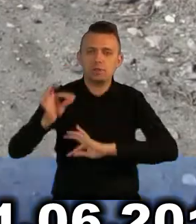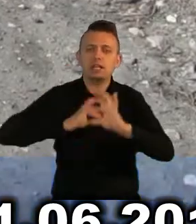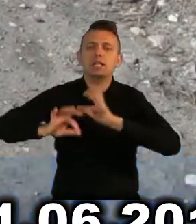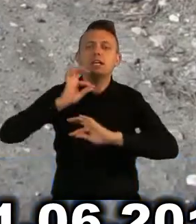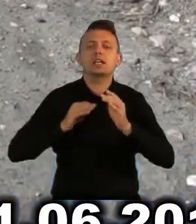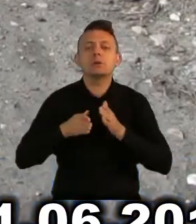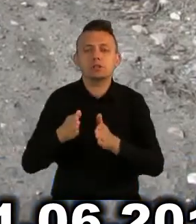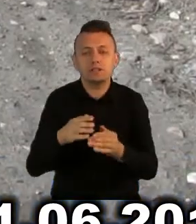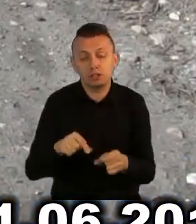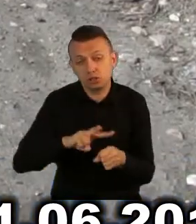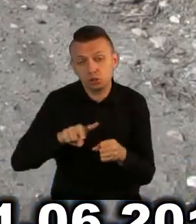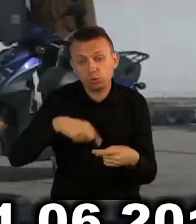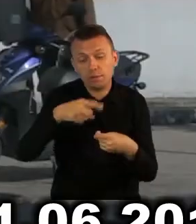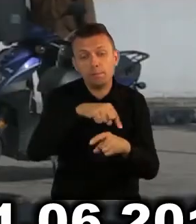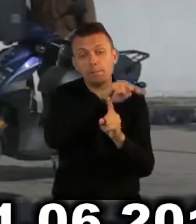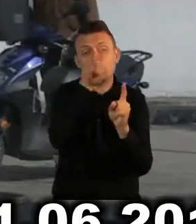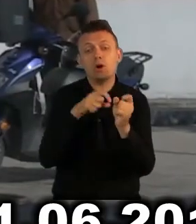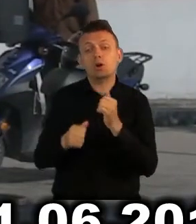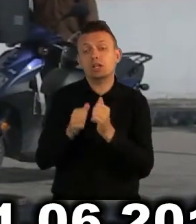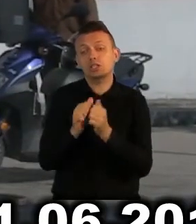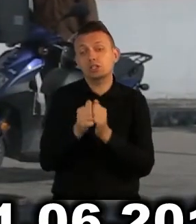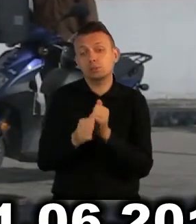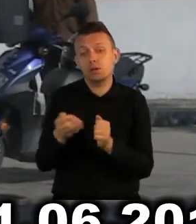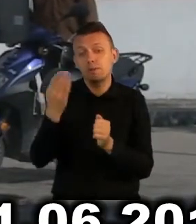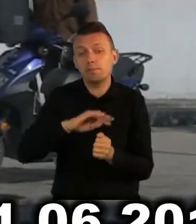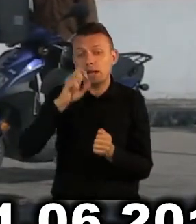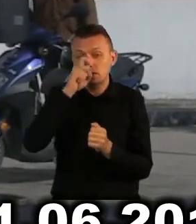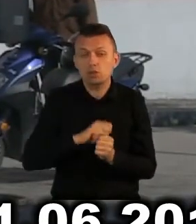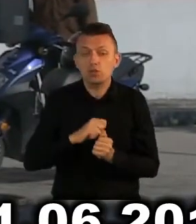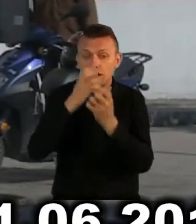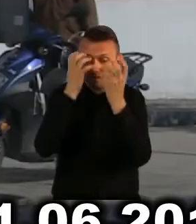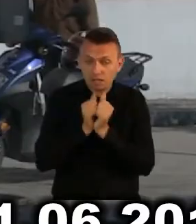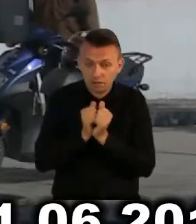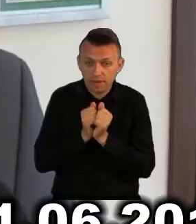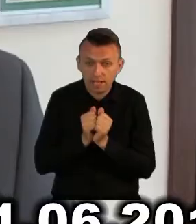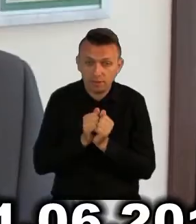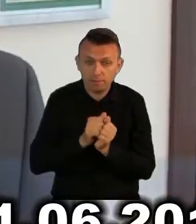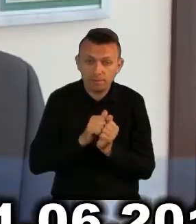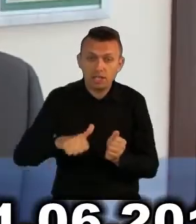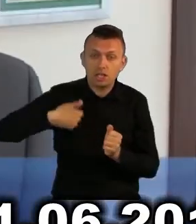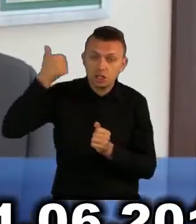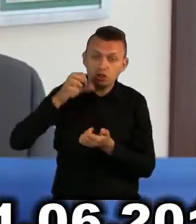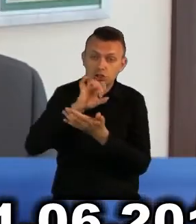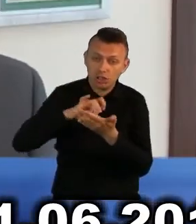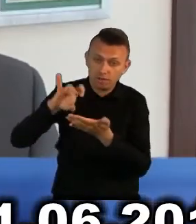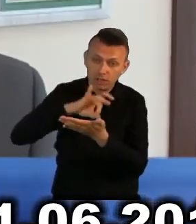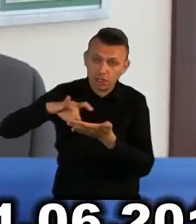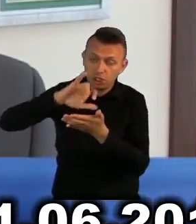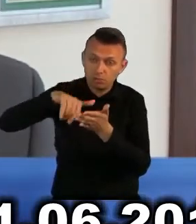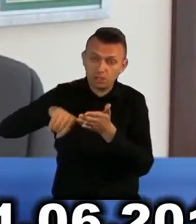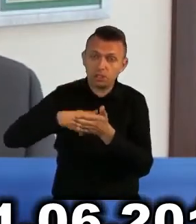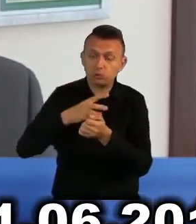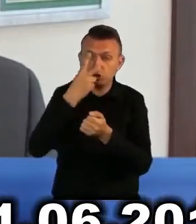zimowym są często w opłakanym stanie. Potrzebę ich modernizacji widzi także wójt gminy Kutno, Jerzy Bryła. Jeśli chodzi w ogóle o w drogach, jesteśmy